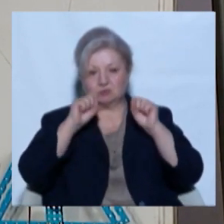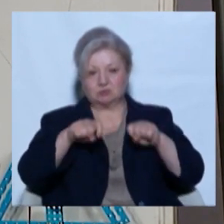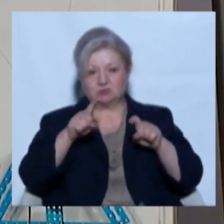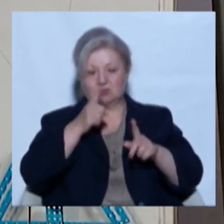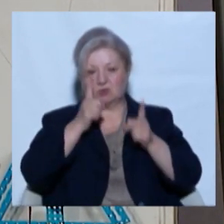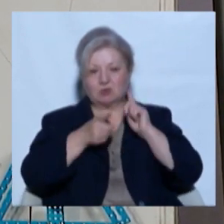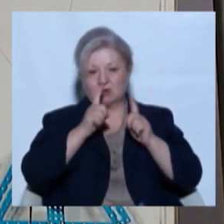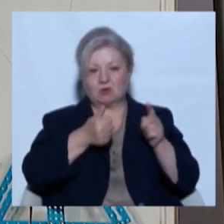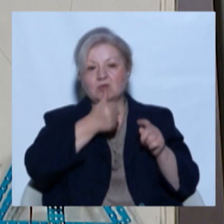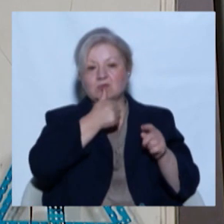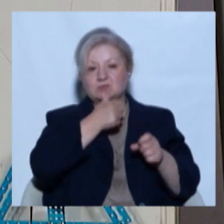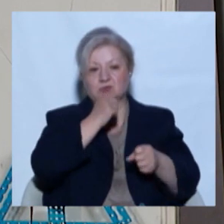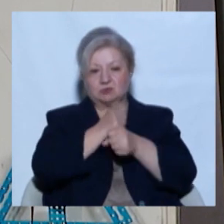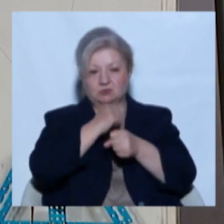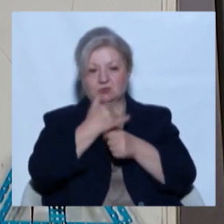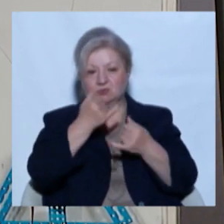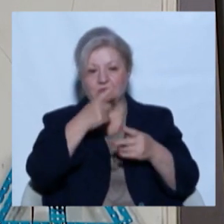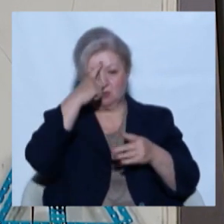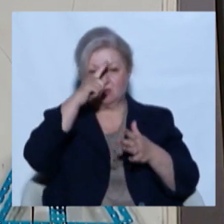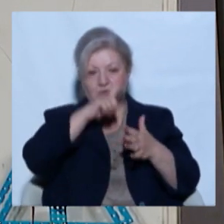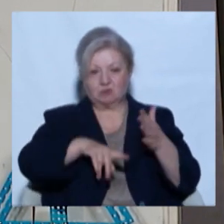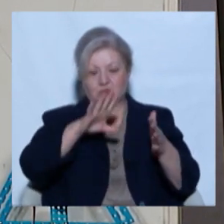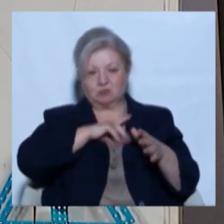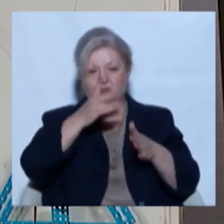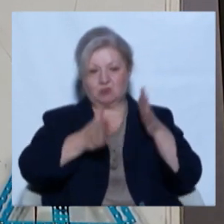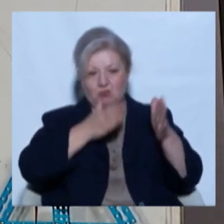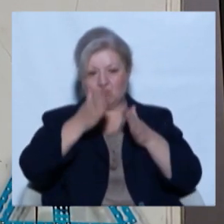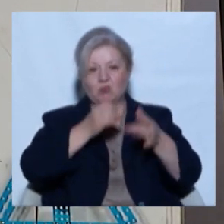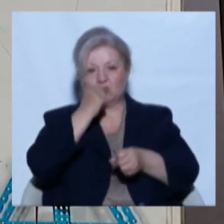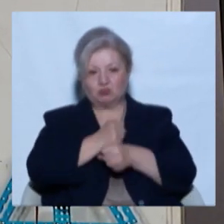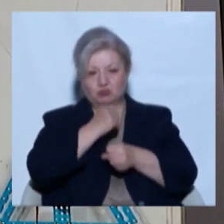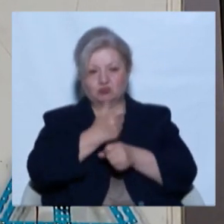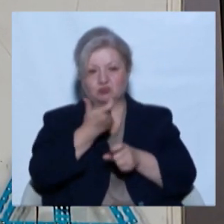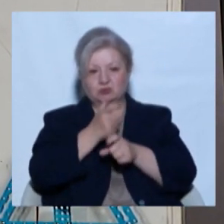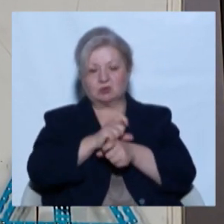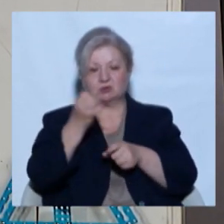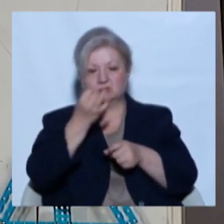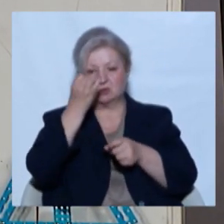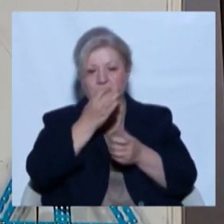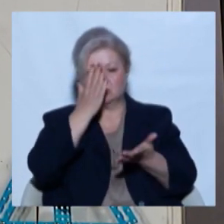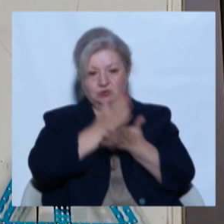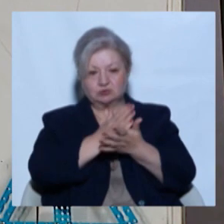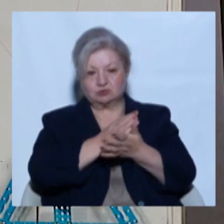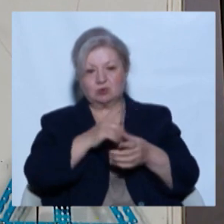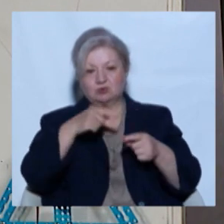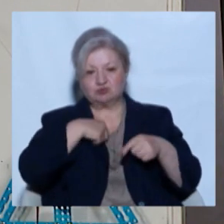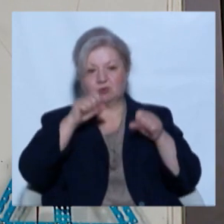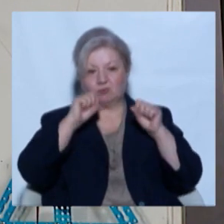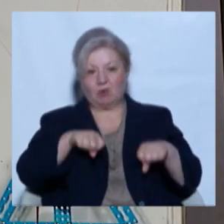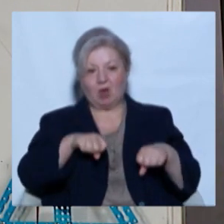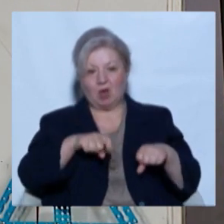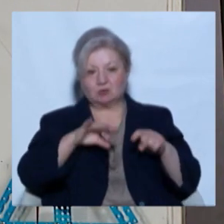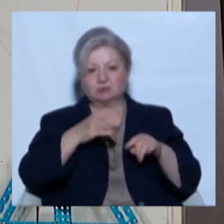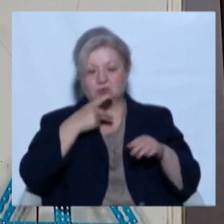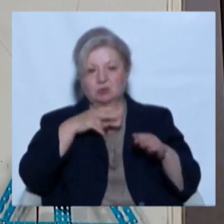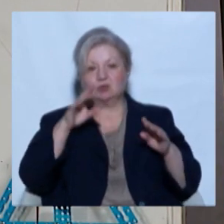რეალური ექსპერიმენტი. თქვენ დარწმუნდით, რომ მართლაც ფუნქციონირებს ეს რობოტი და ძალიან საინტერესოა, რომ ჩვენ გვაქვს საშუალება,